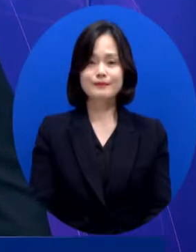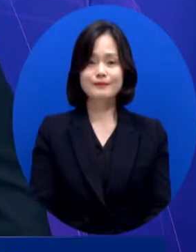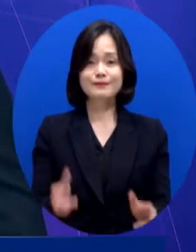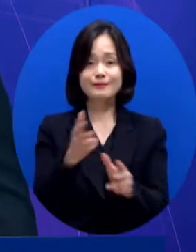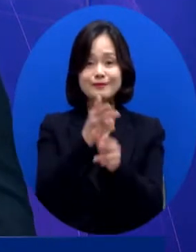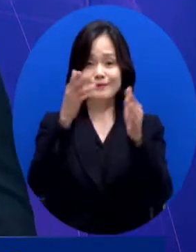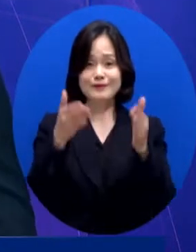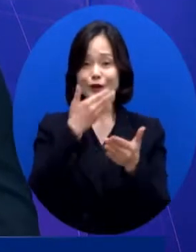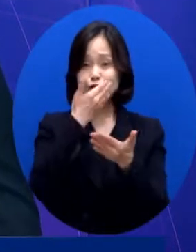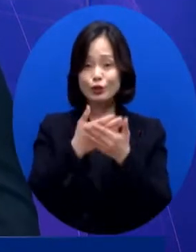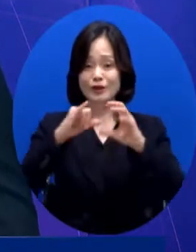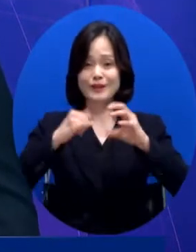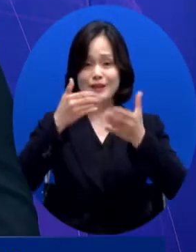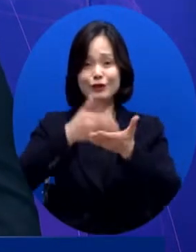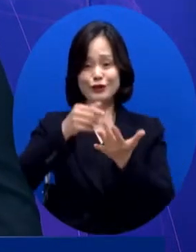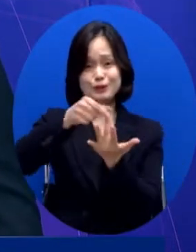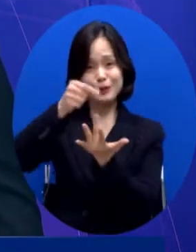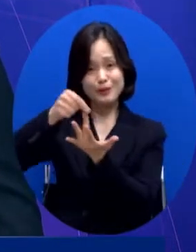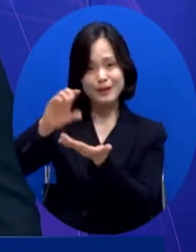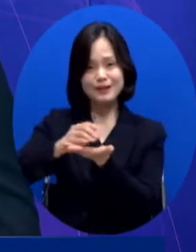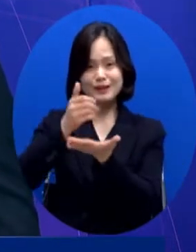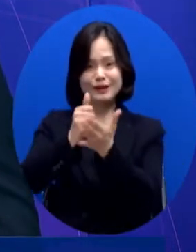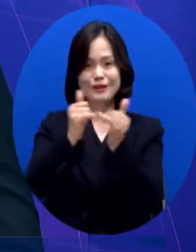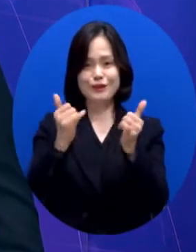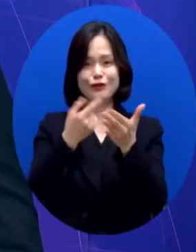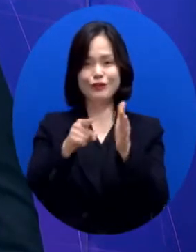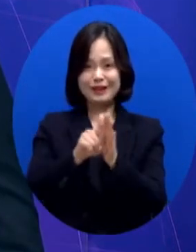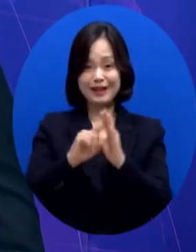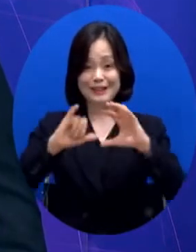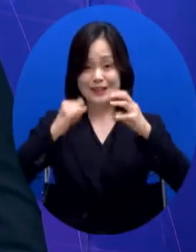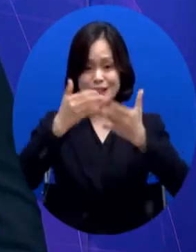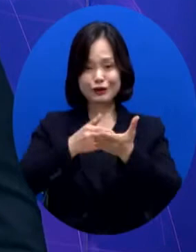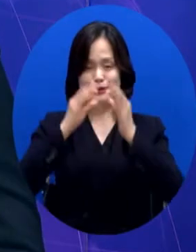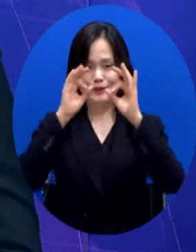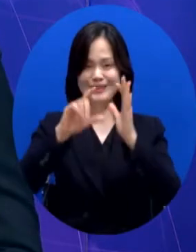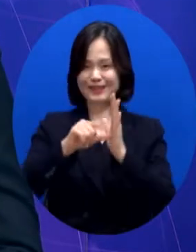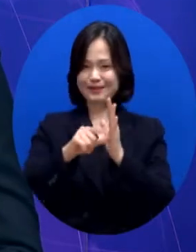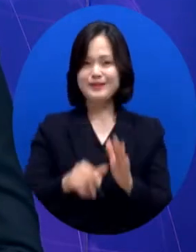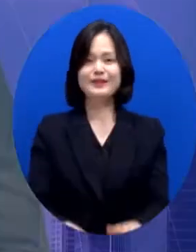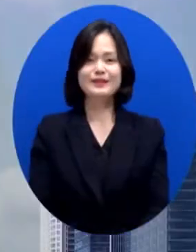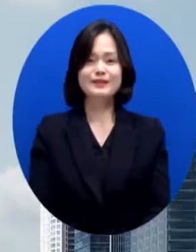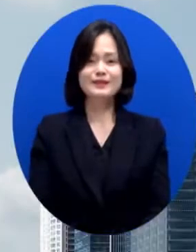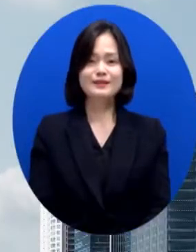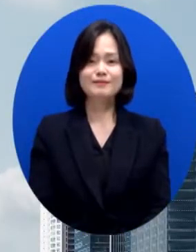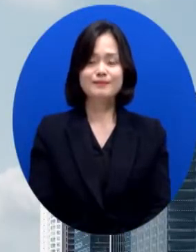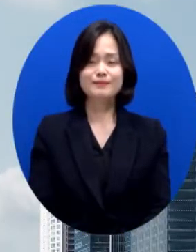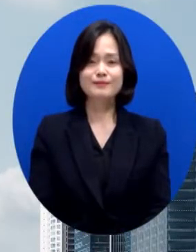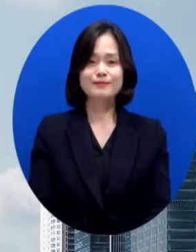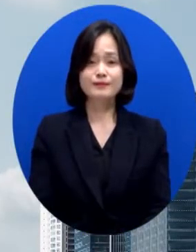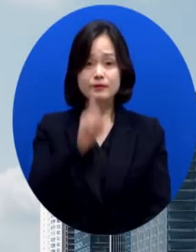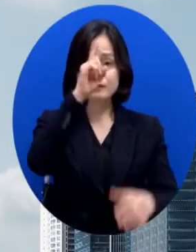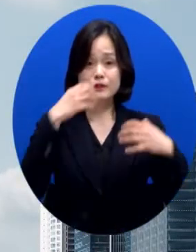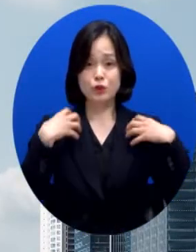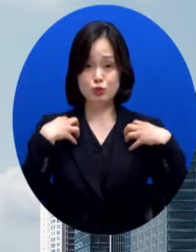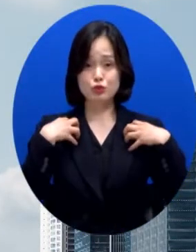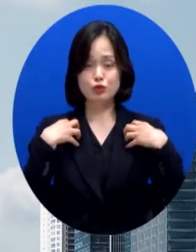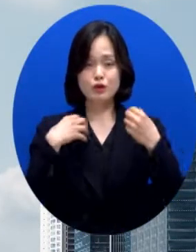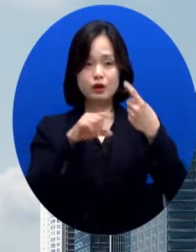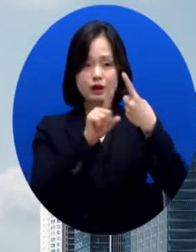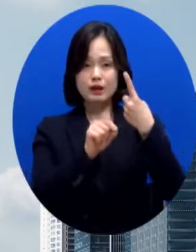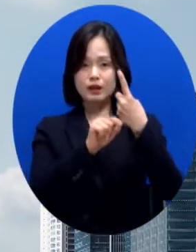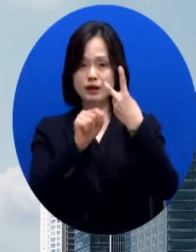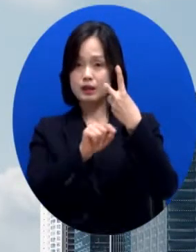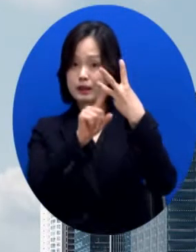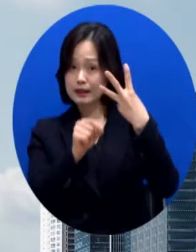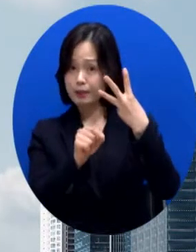한 주 동안의 주요 이슈를 살펴보는 소셜 브리핑 크리스천을 위한 세상 보입니다 정부가 1분기 코론 알고